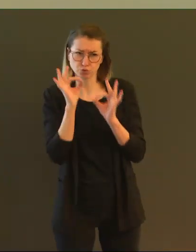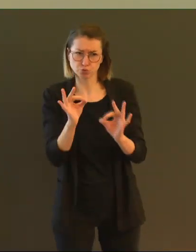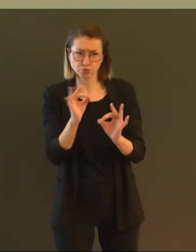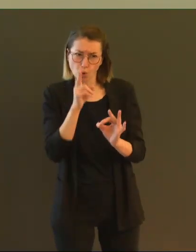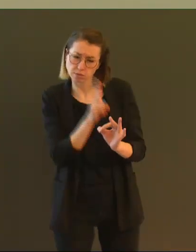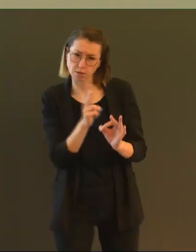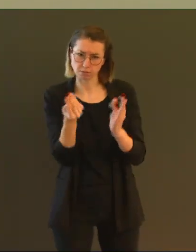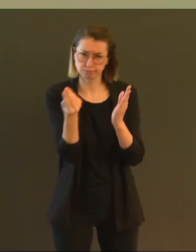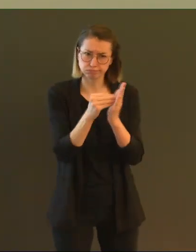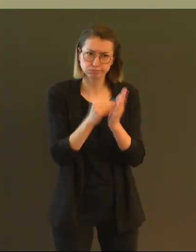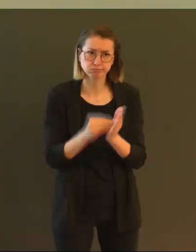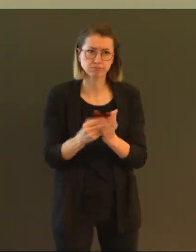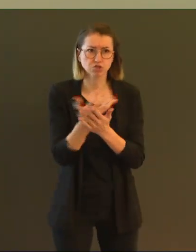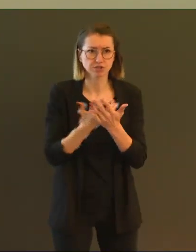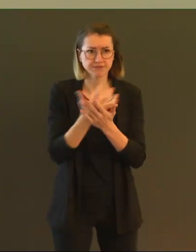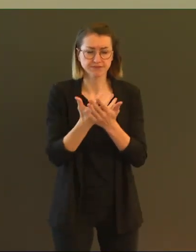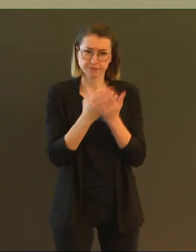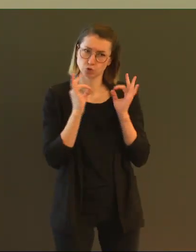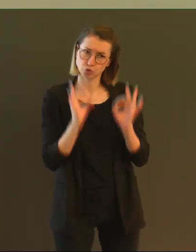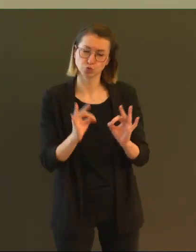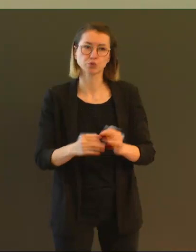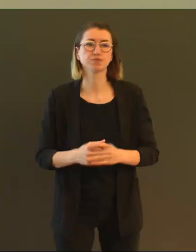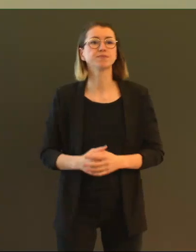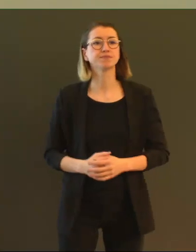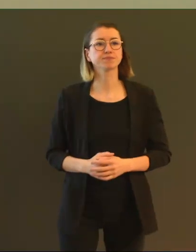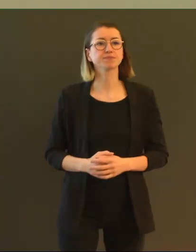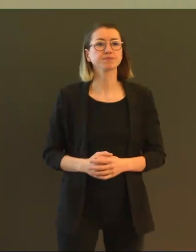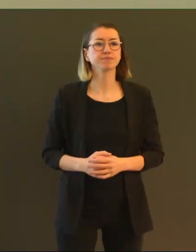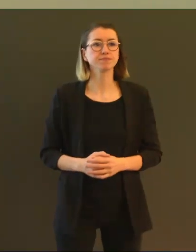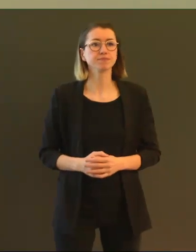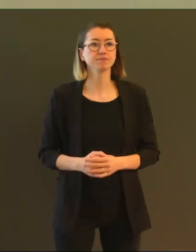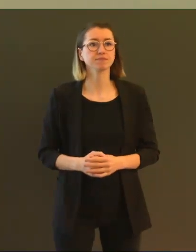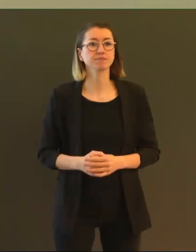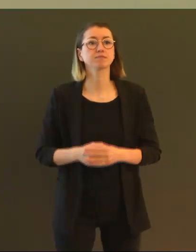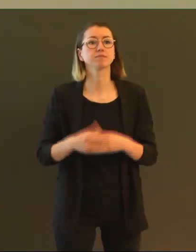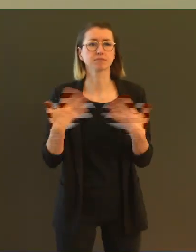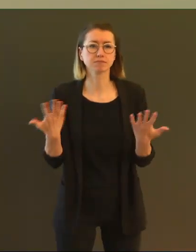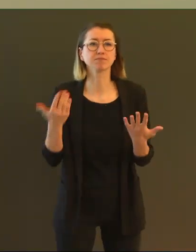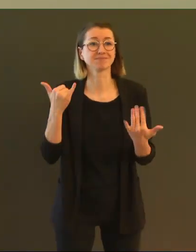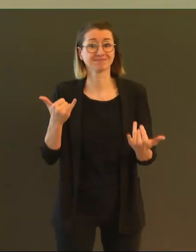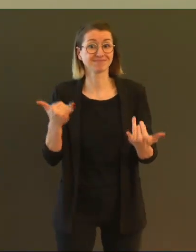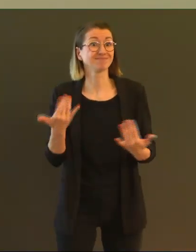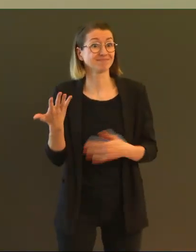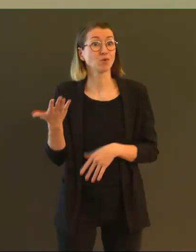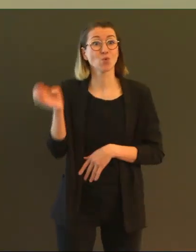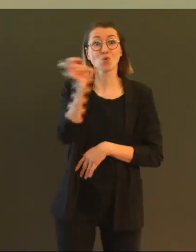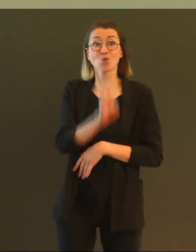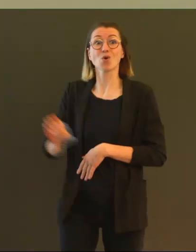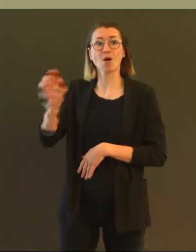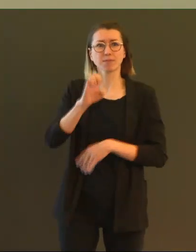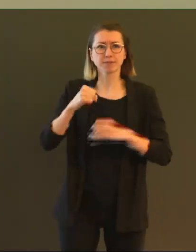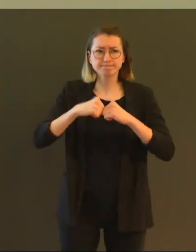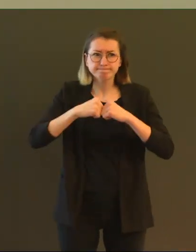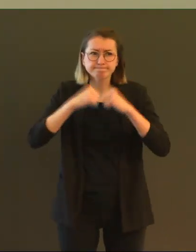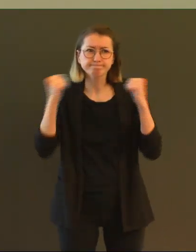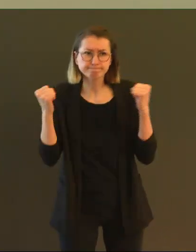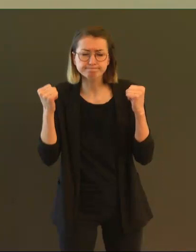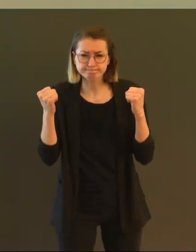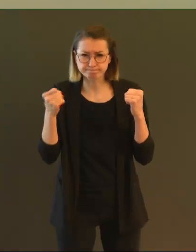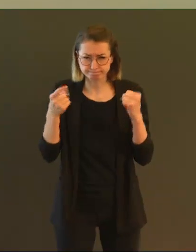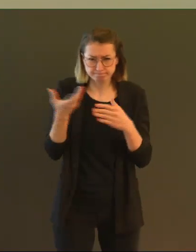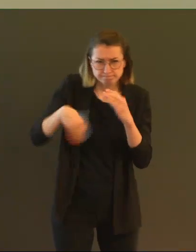Si on s'intéresse à la manière dont cette surmortalité s'est répandue en Europe, on peut voir sur les cartes qui vont apparaître dans